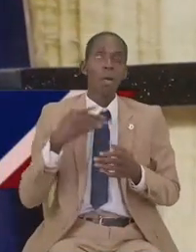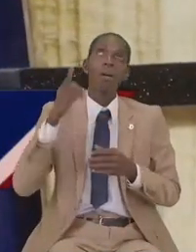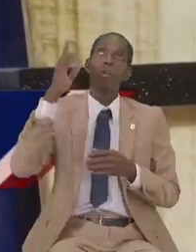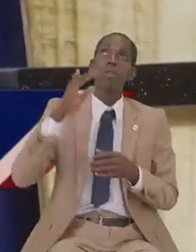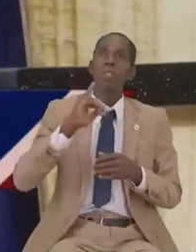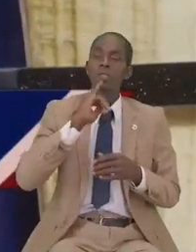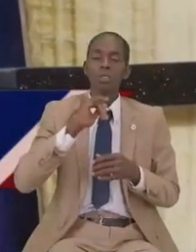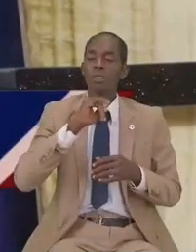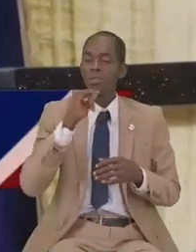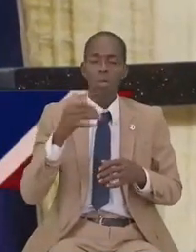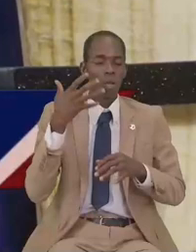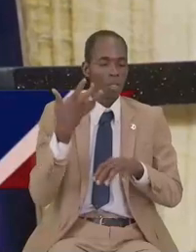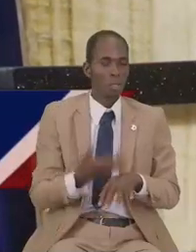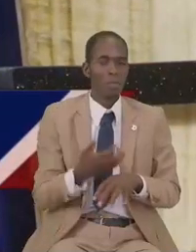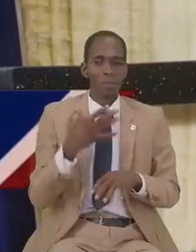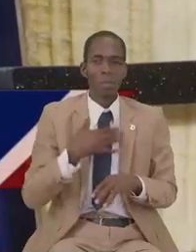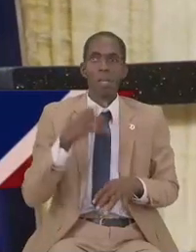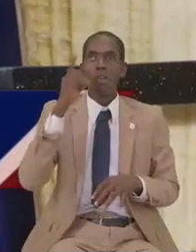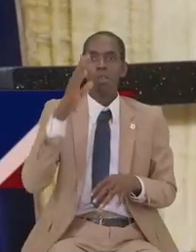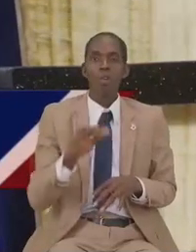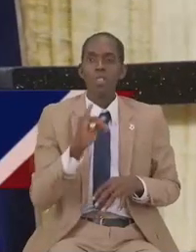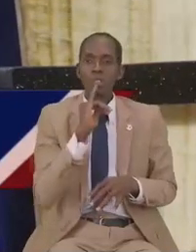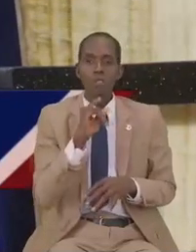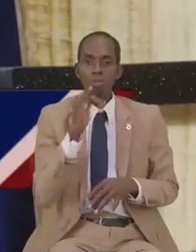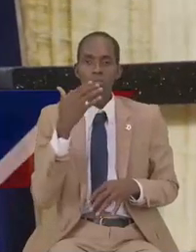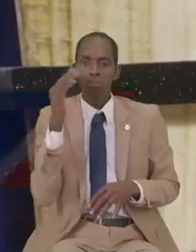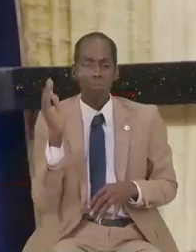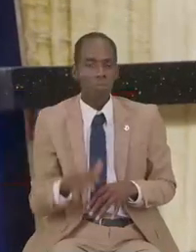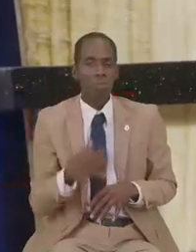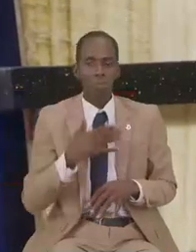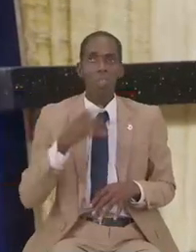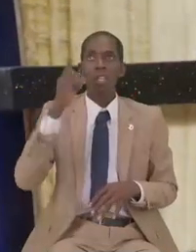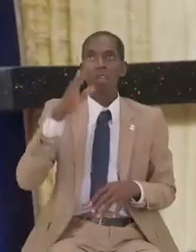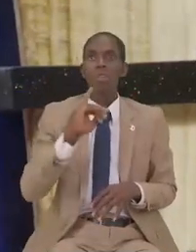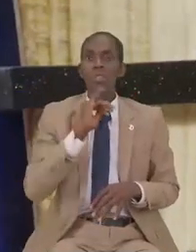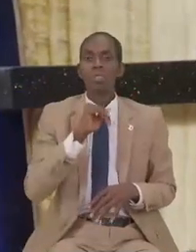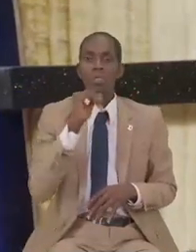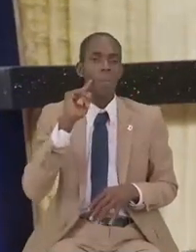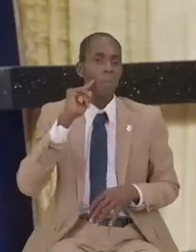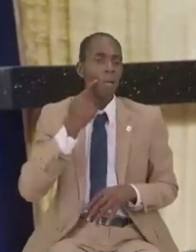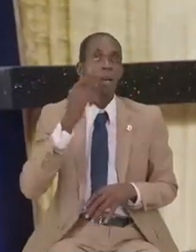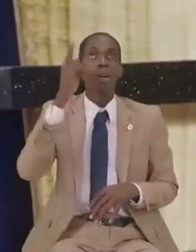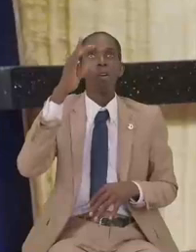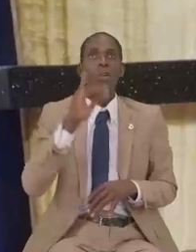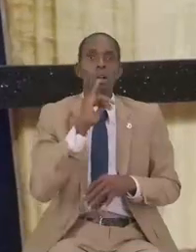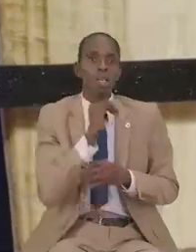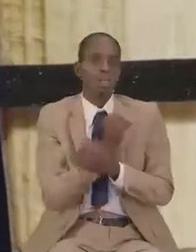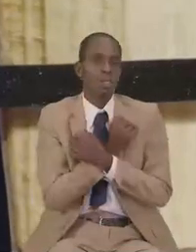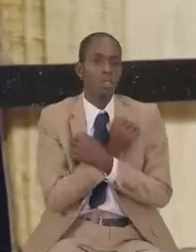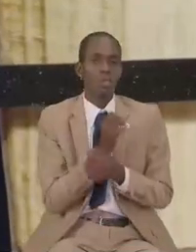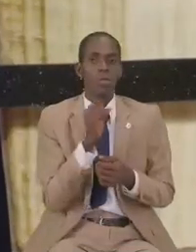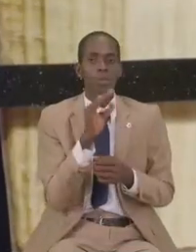Dieu n'est pas difficile, mon Dieu n'est pas rigoureux, Dieu est amour. Dont les